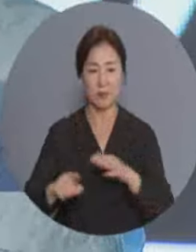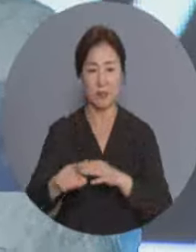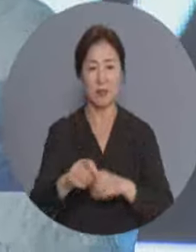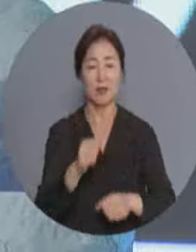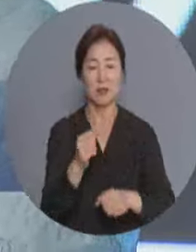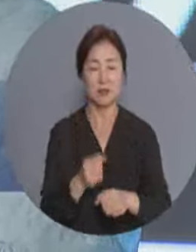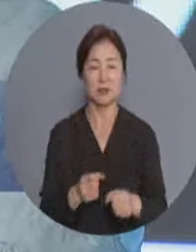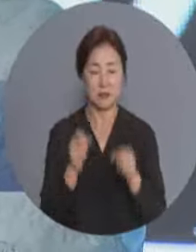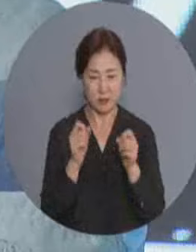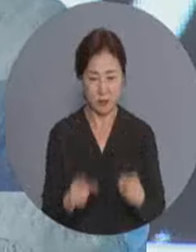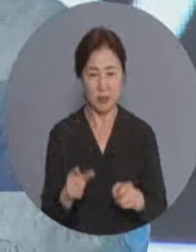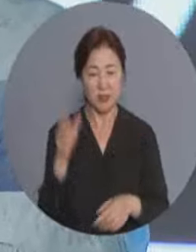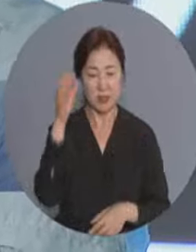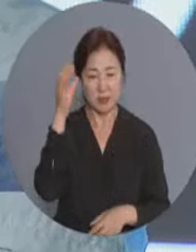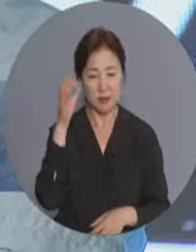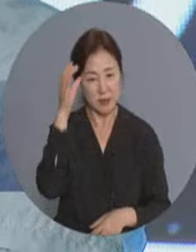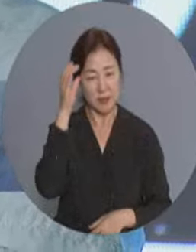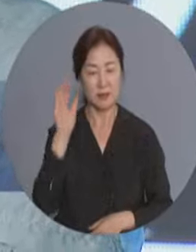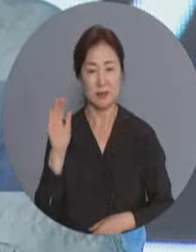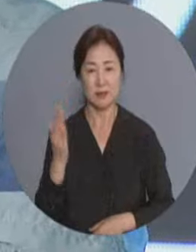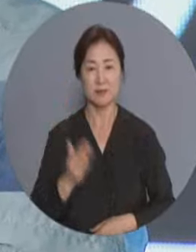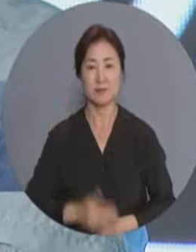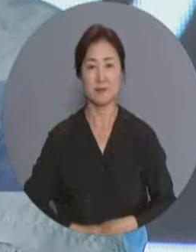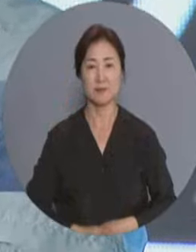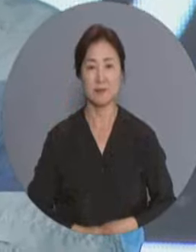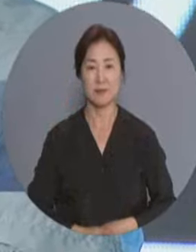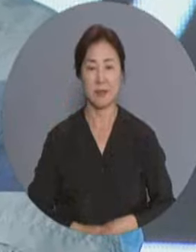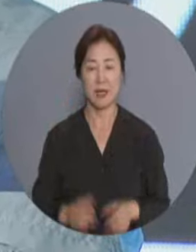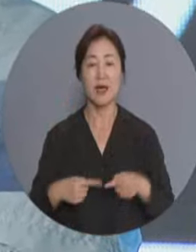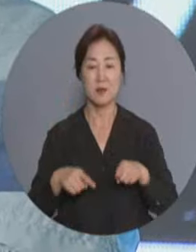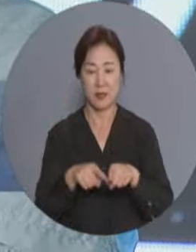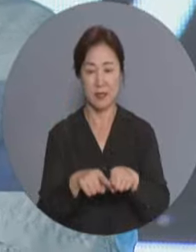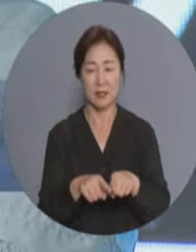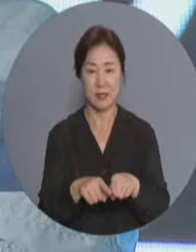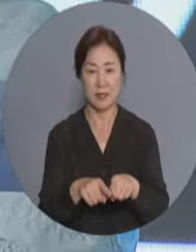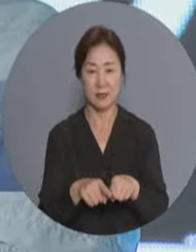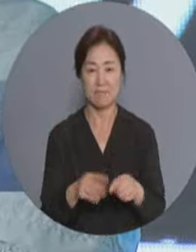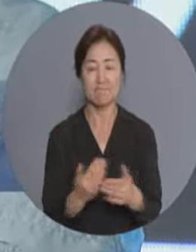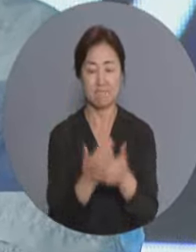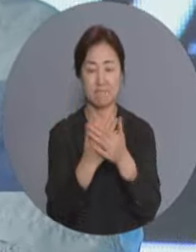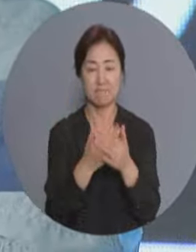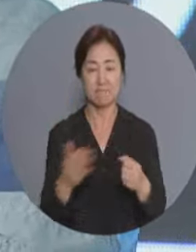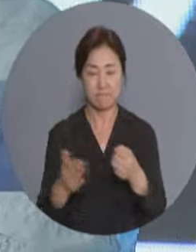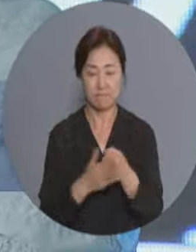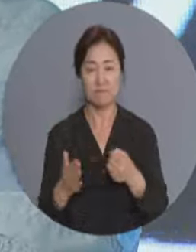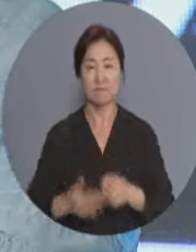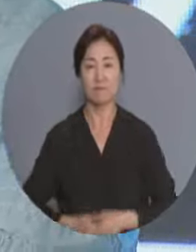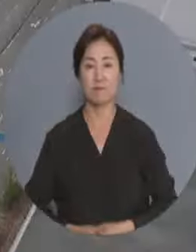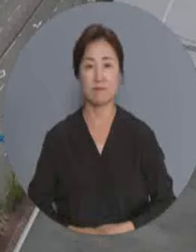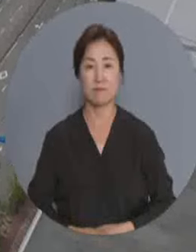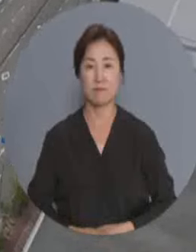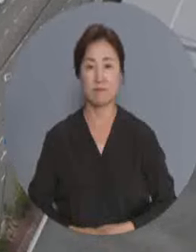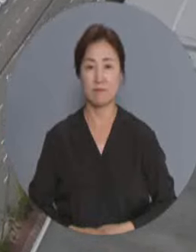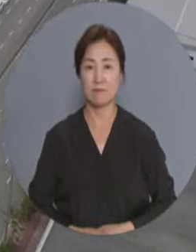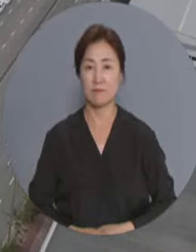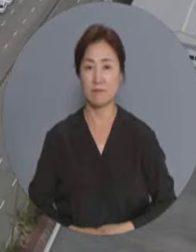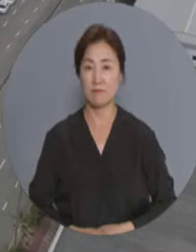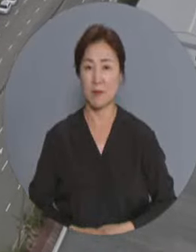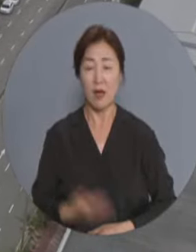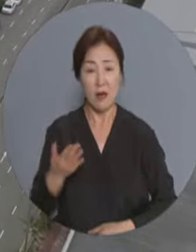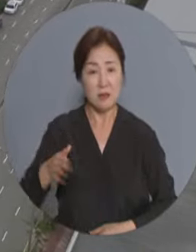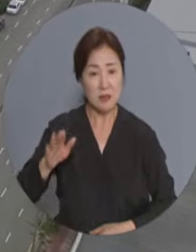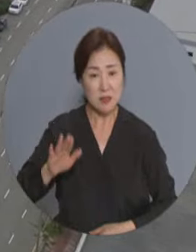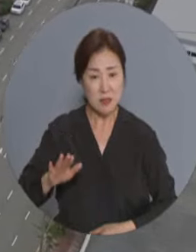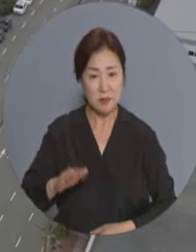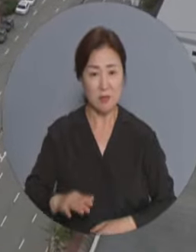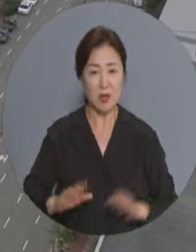도시로 힘차게 뻗어나갈 수 있는 한 축이기 때문입니다. 상생이기 때문입니다. 하지만